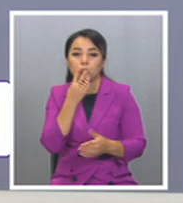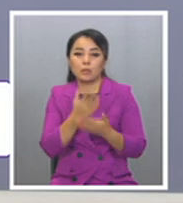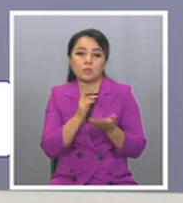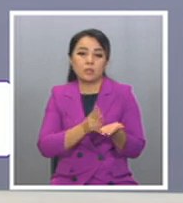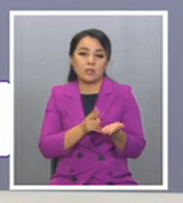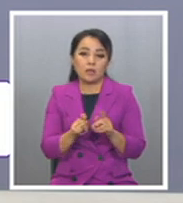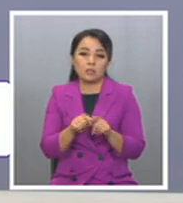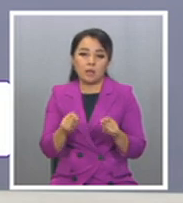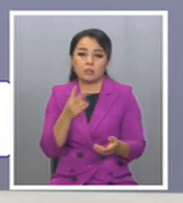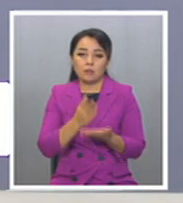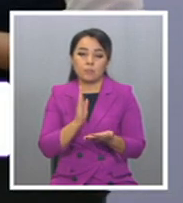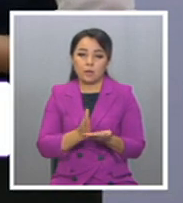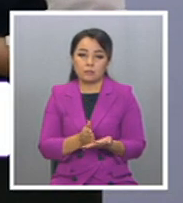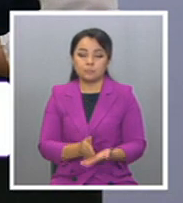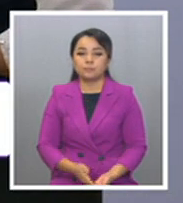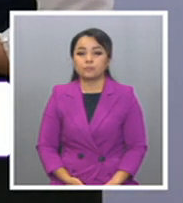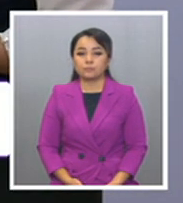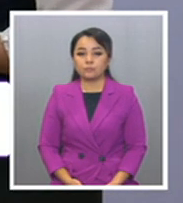ретінде келтіріп өткізген.